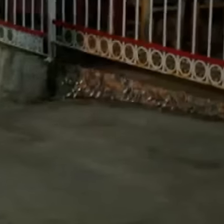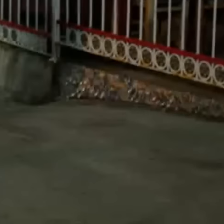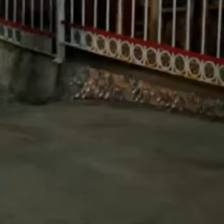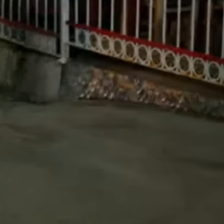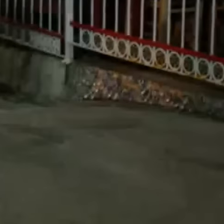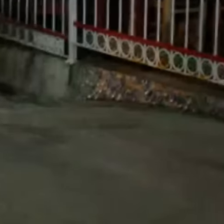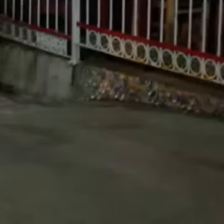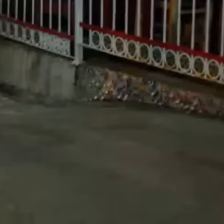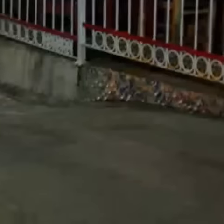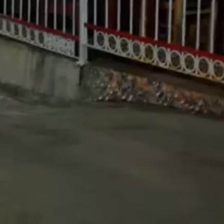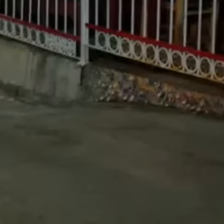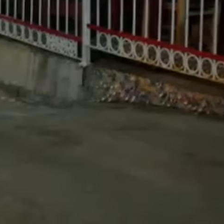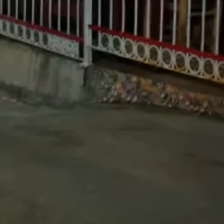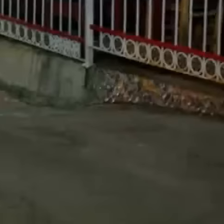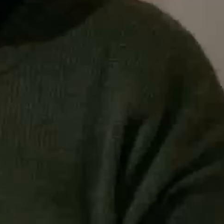yalpalayarak yürüdü.